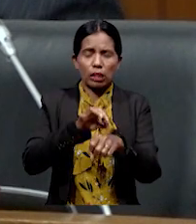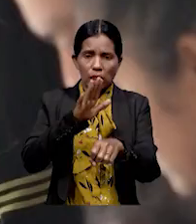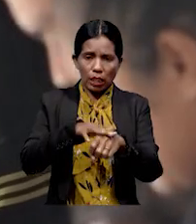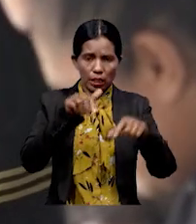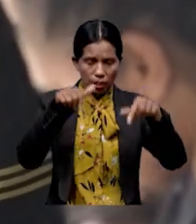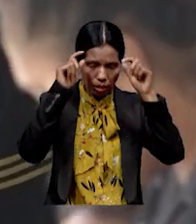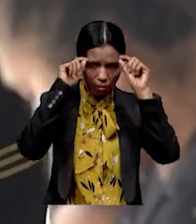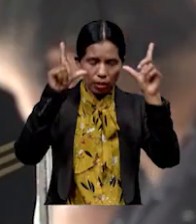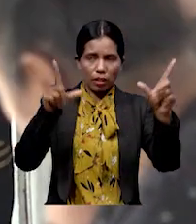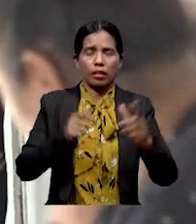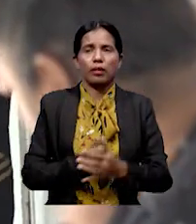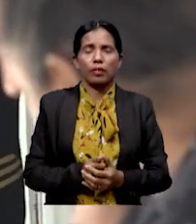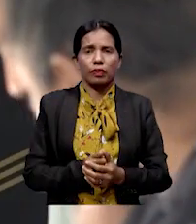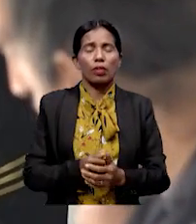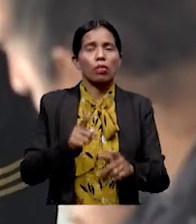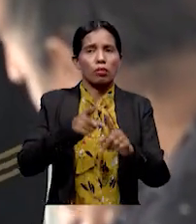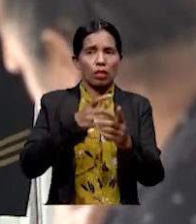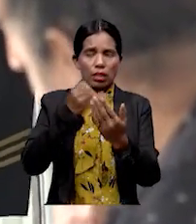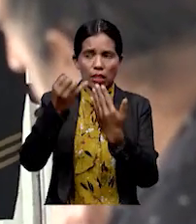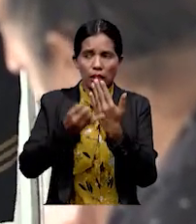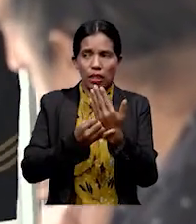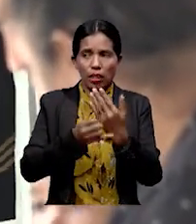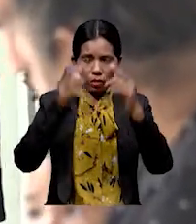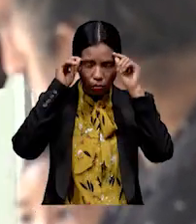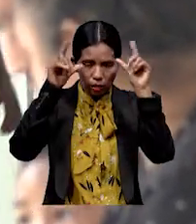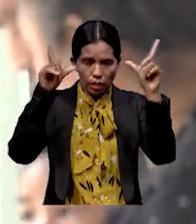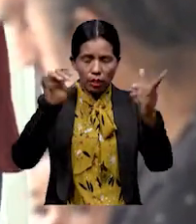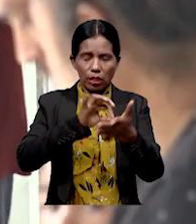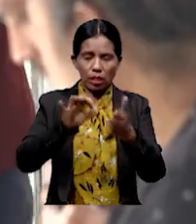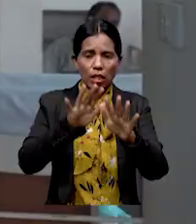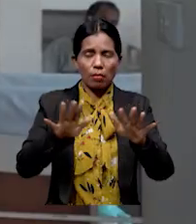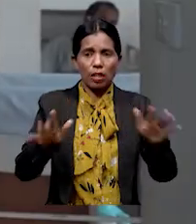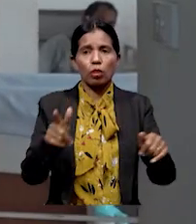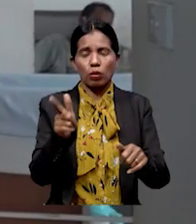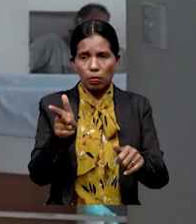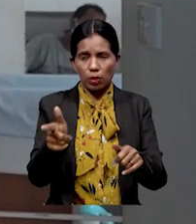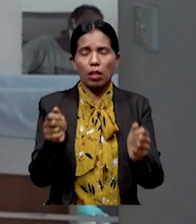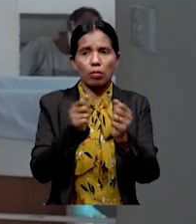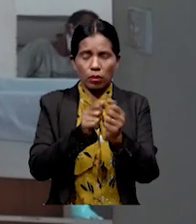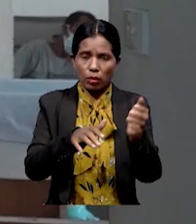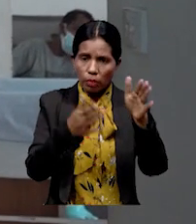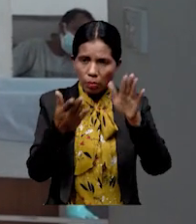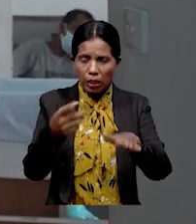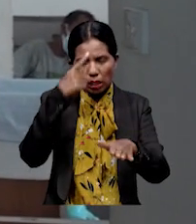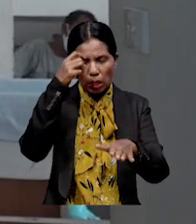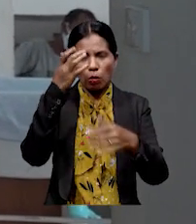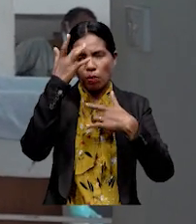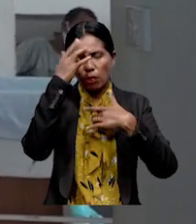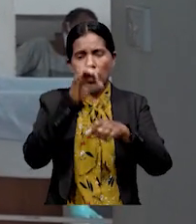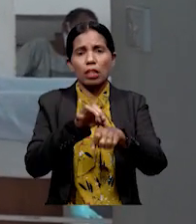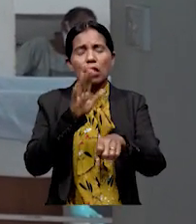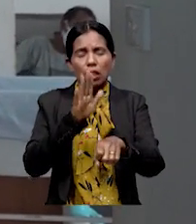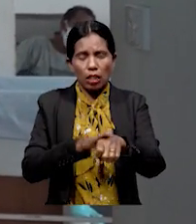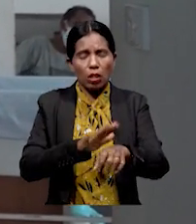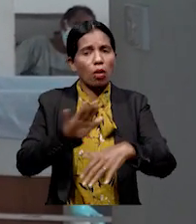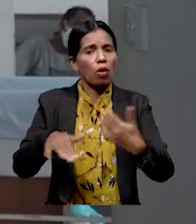Leste. Tofi influenza neiru ne Timor Leste resista una labarik rua nulu makmate tamba dengue no total kazu dengue ia